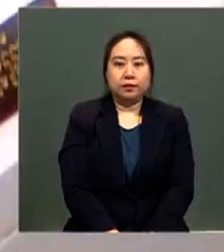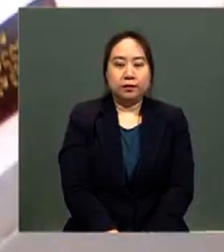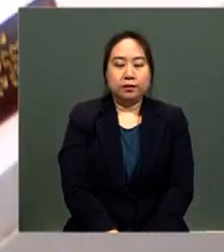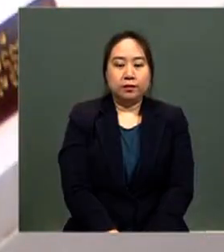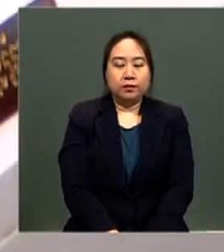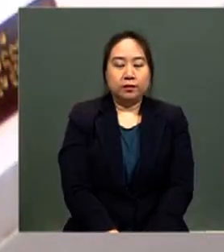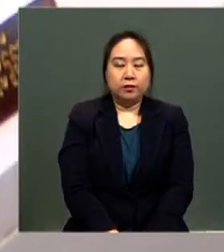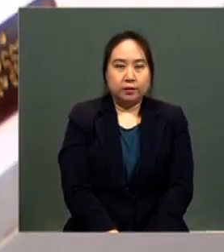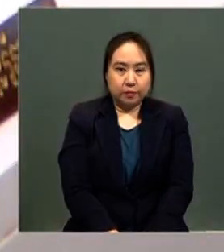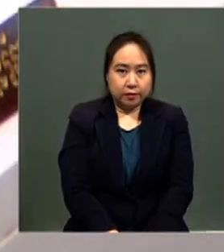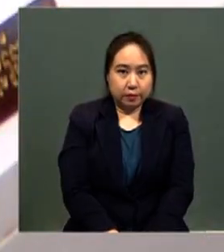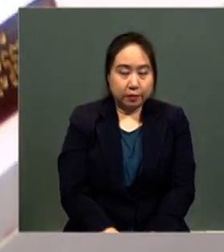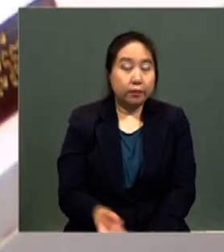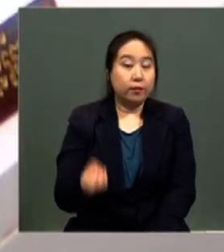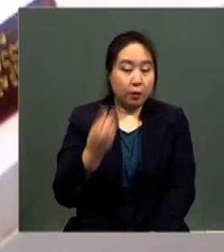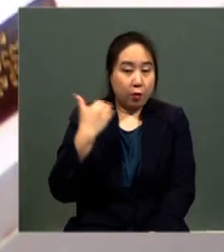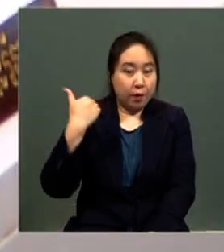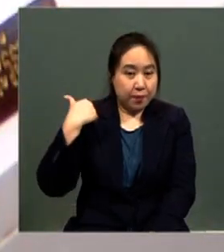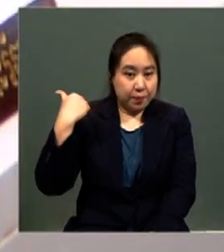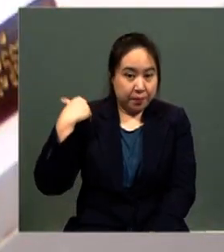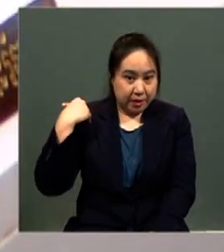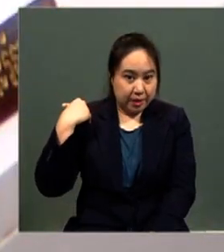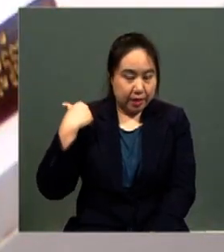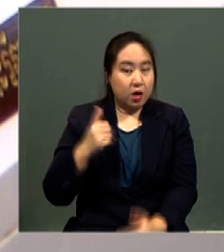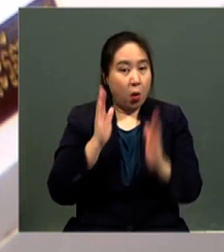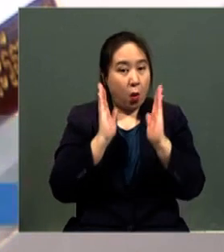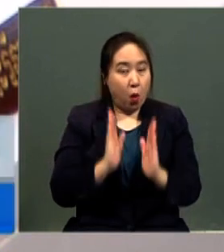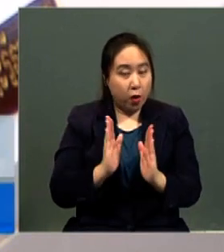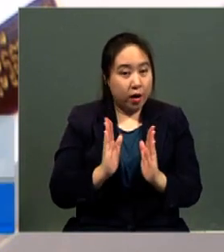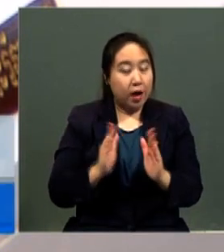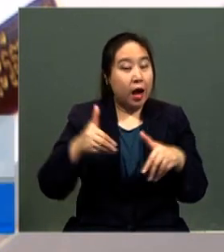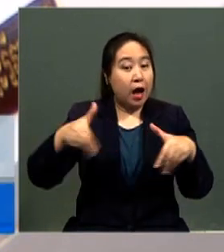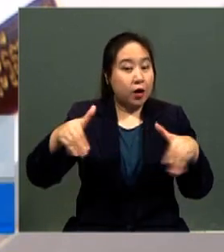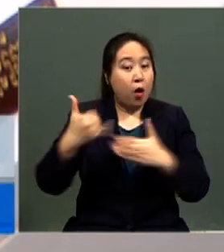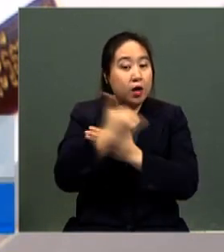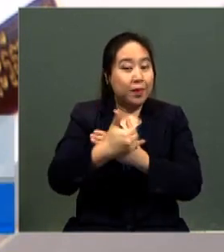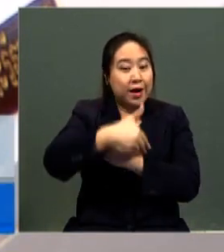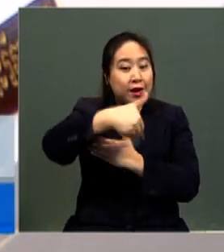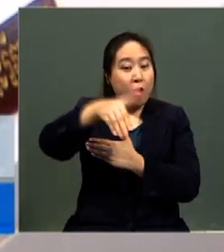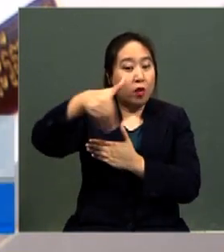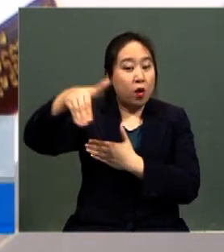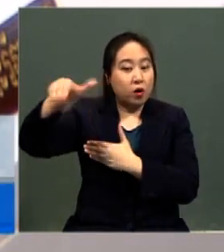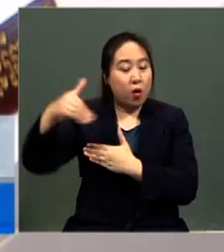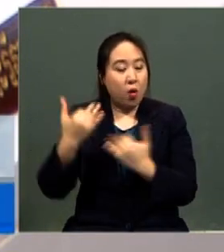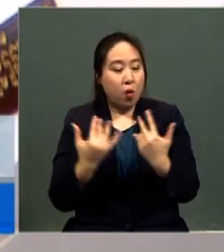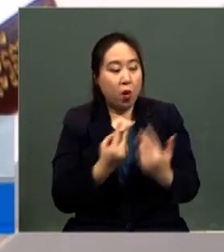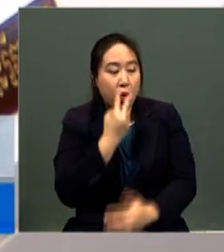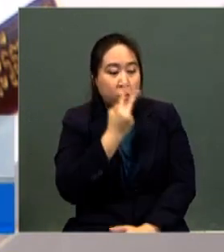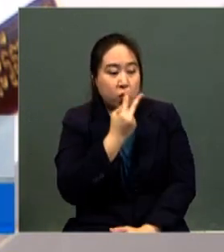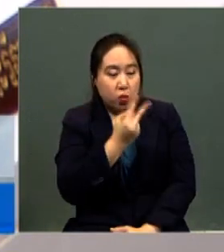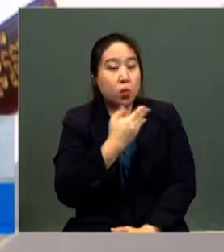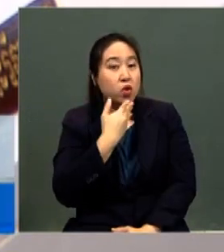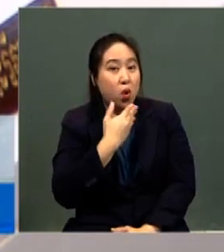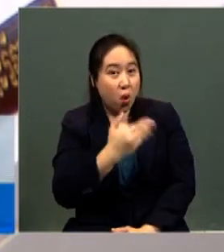ท่านบอกว่ามีบุคคลภายนอกหรือประเทศภายนอกเนี่ยนะครับจับตามองเราตลอดจริงครับเ